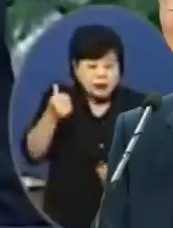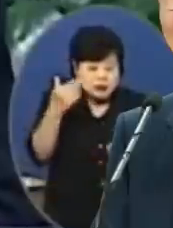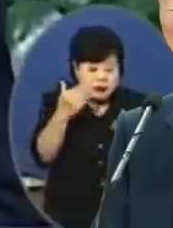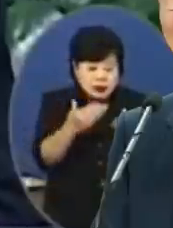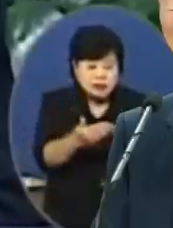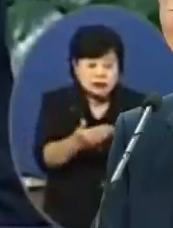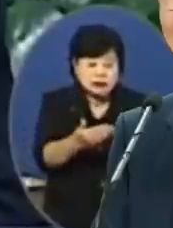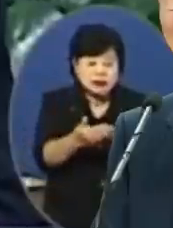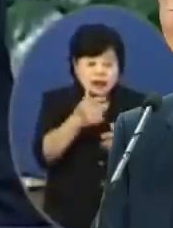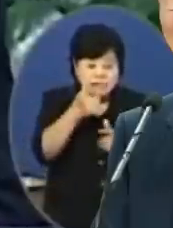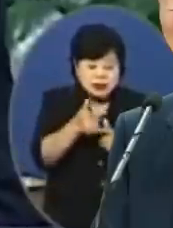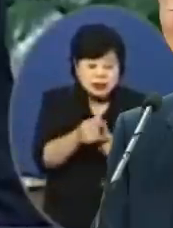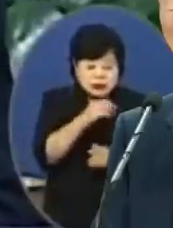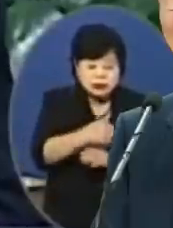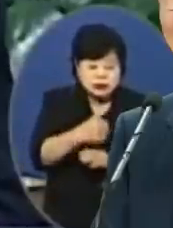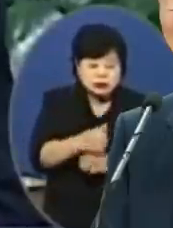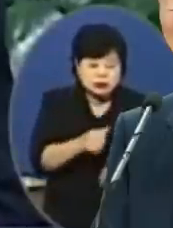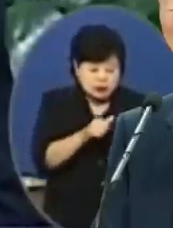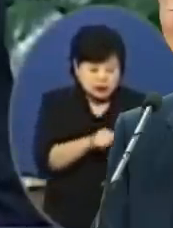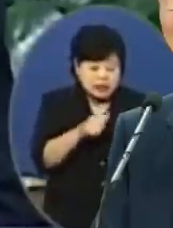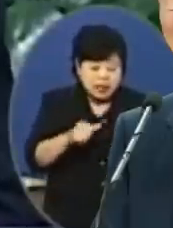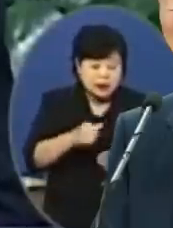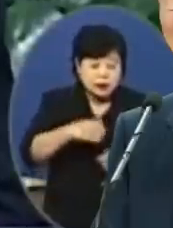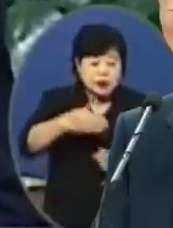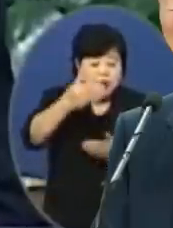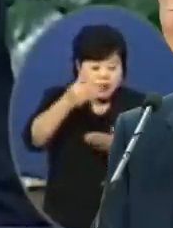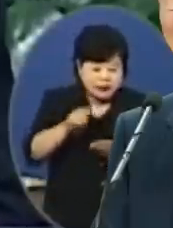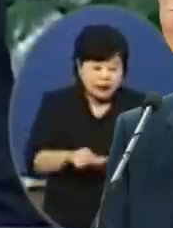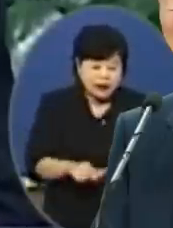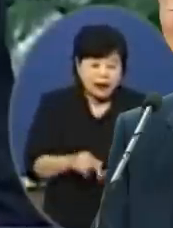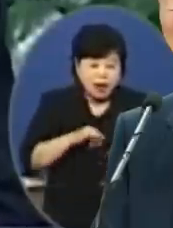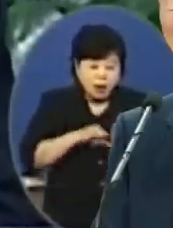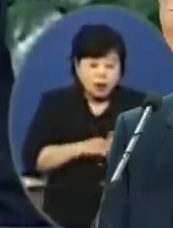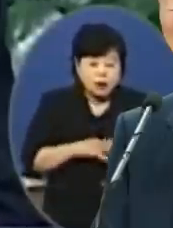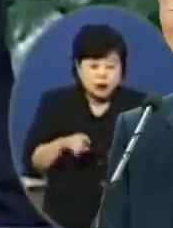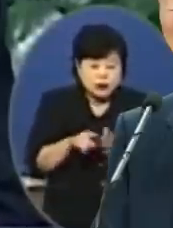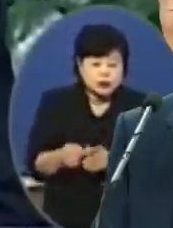아버지께서 예수 그리스도 마나더를 내보낼 때 꼭